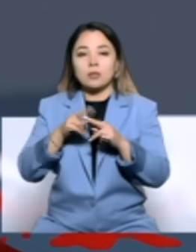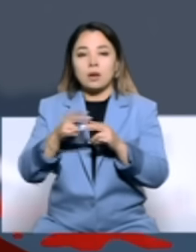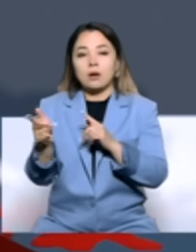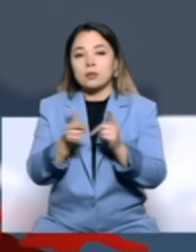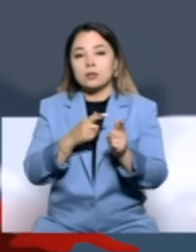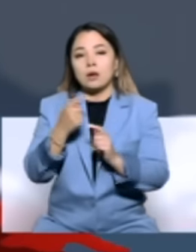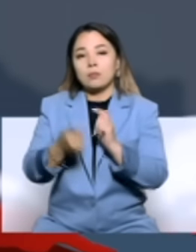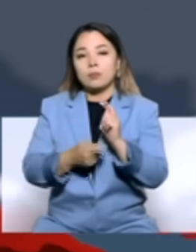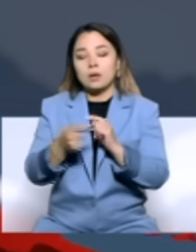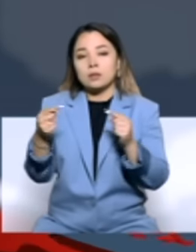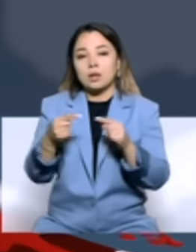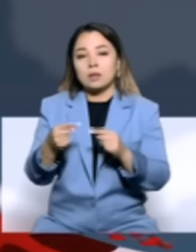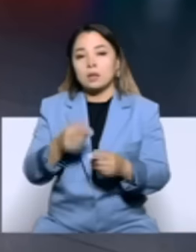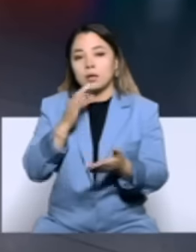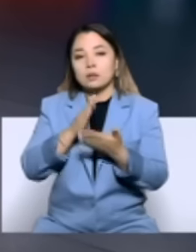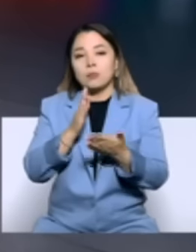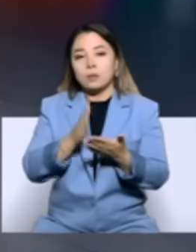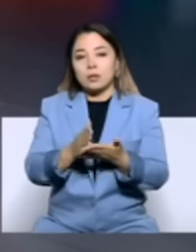дегені дәл.